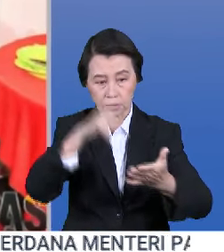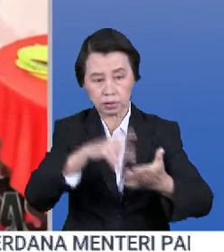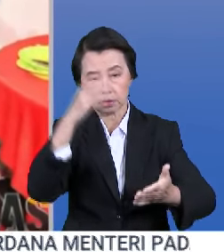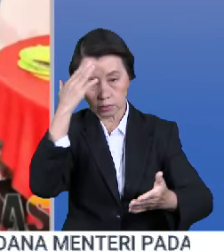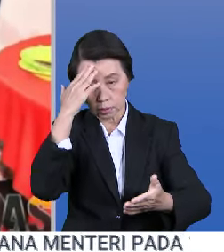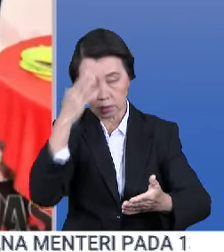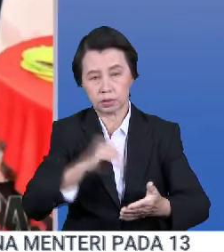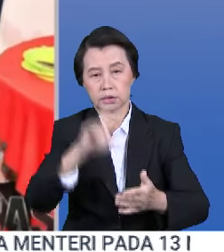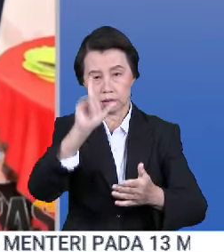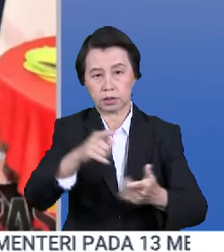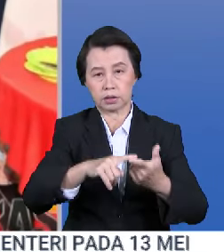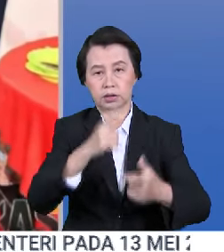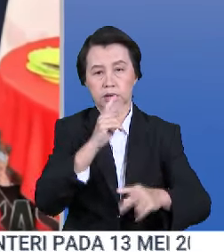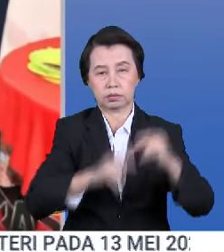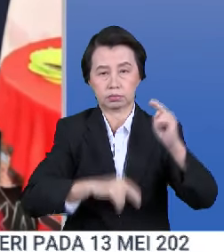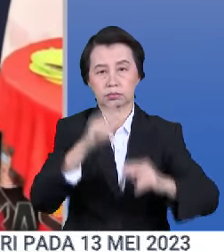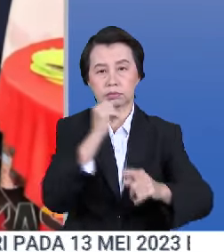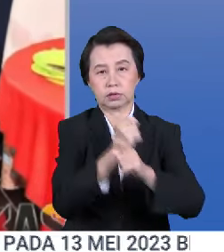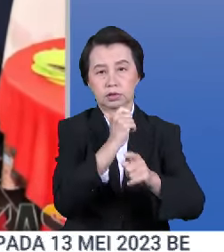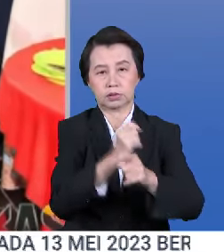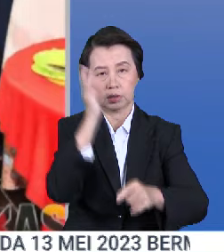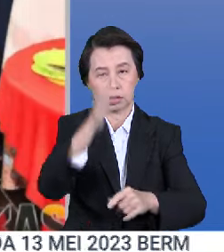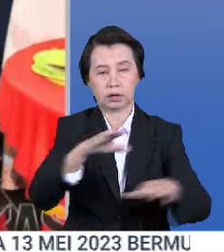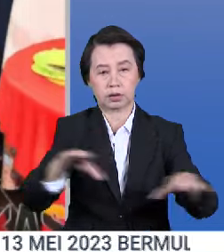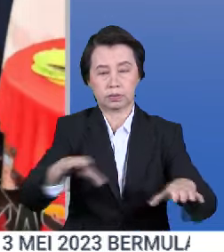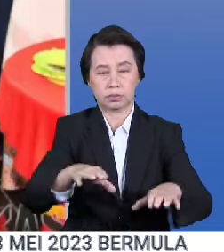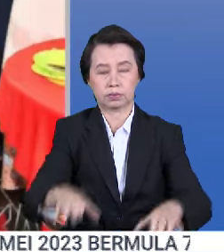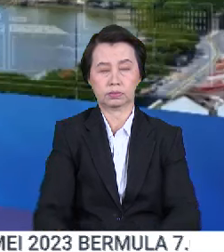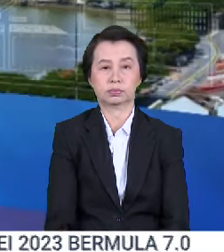dan kemudian kerja-kerja pembinaan dewan akan dilaksanakan